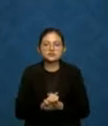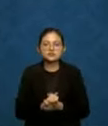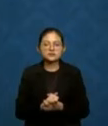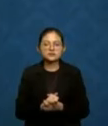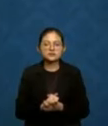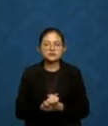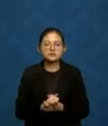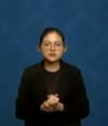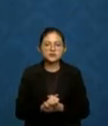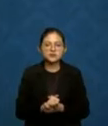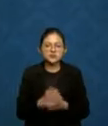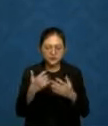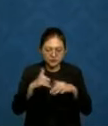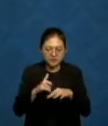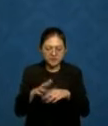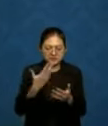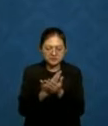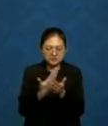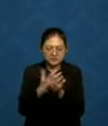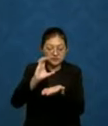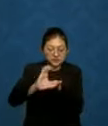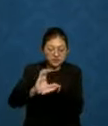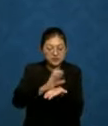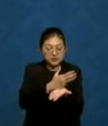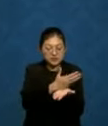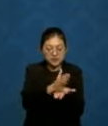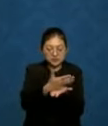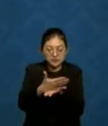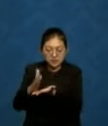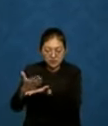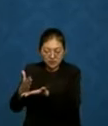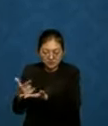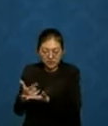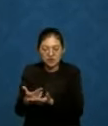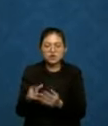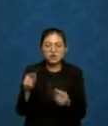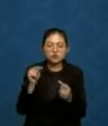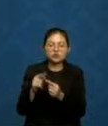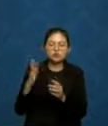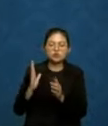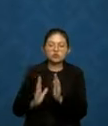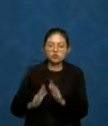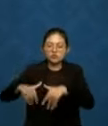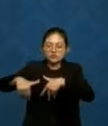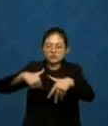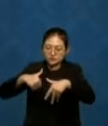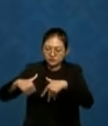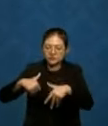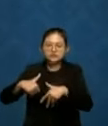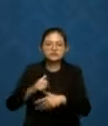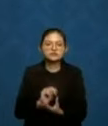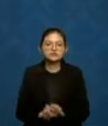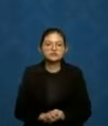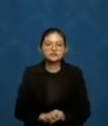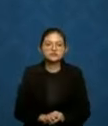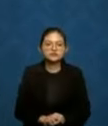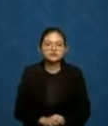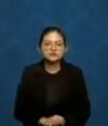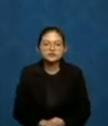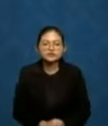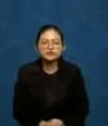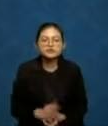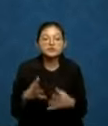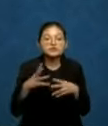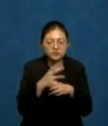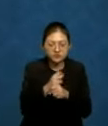จึงจำเป็นที่จะต้องมีการจัดสรรเงินอย่างเหมาะสมครับเพื่อให้เกิดประโยชน์สูงสุดต่อพี่น้องแรงงานและผู้ประกอบการไทยโดย